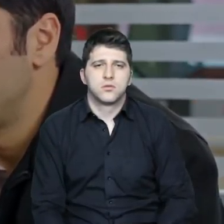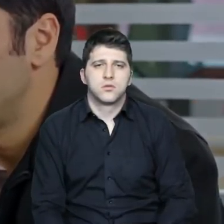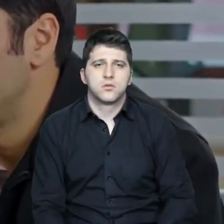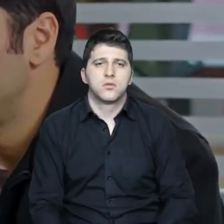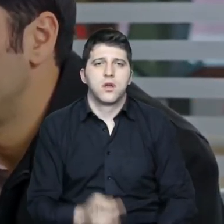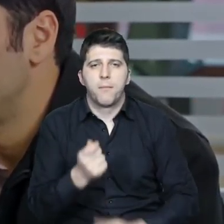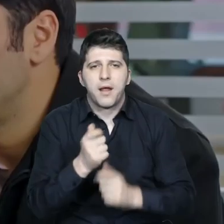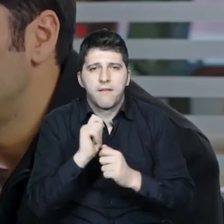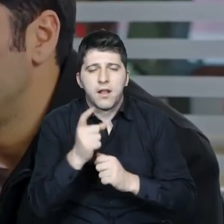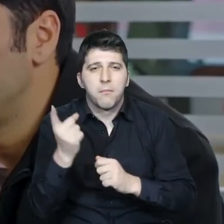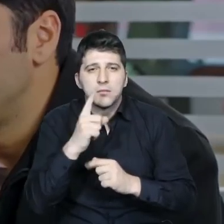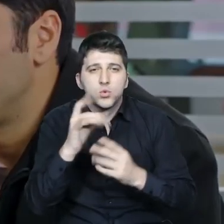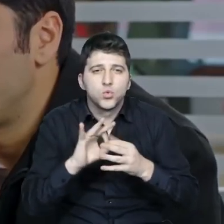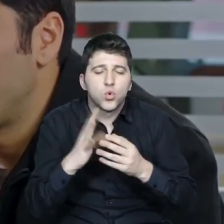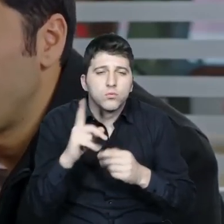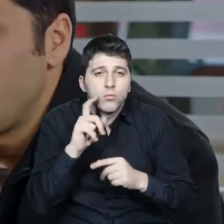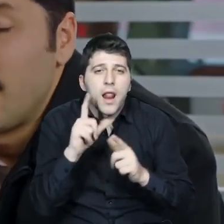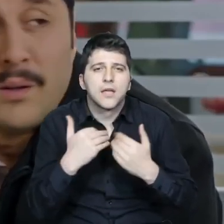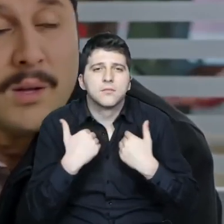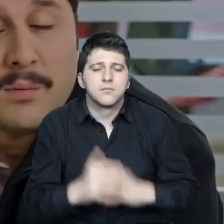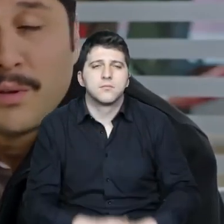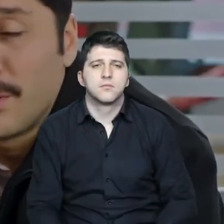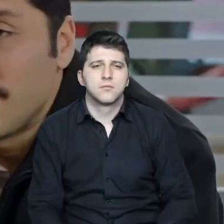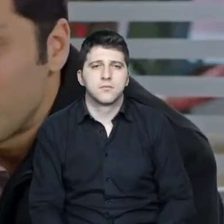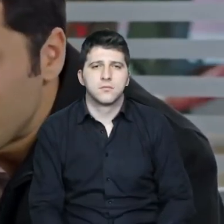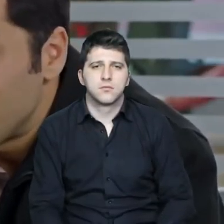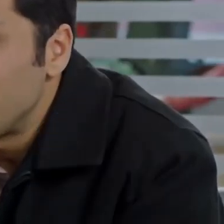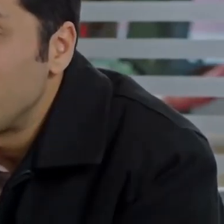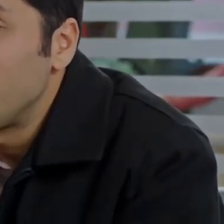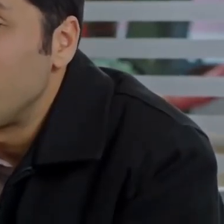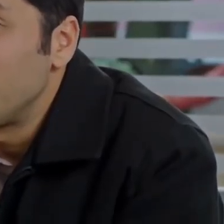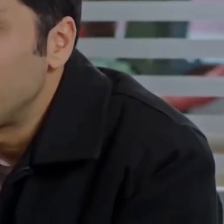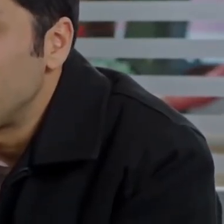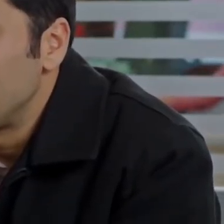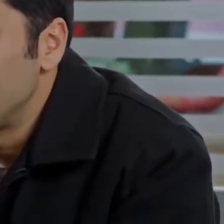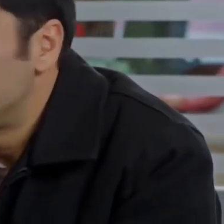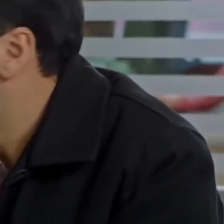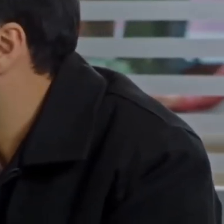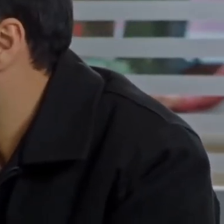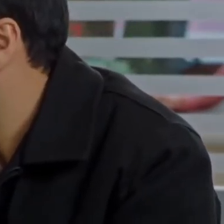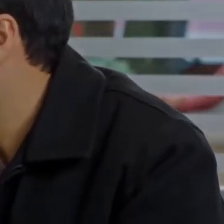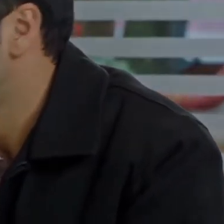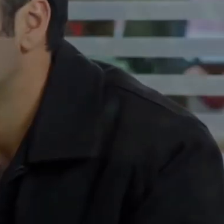Parayı vermenin başka bir yolunu bulmamız lazım İsmail. Bekleme koltuğundalardı, kalktılar.